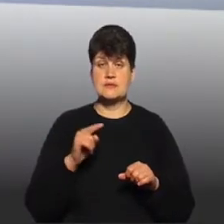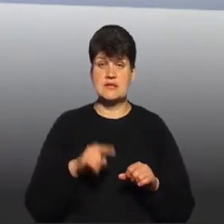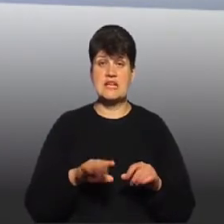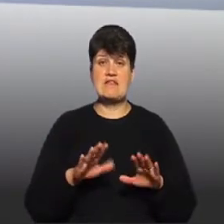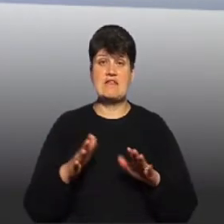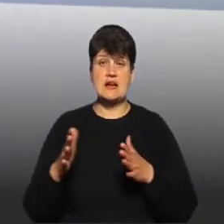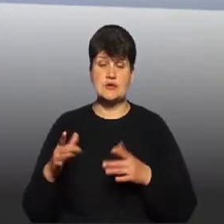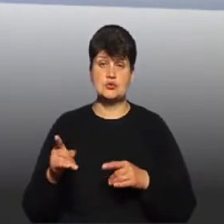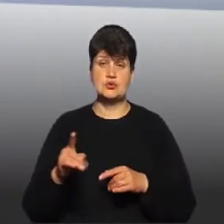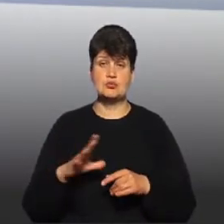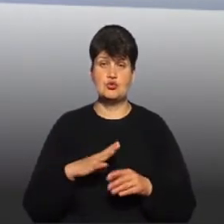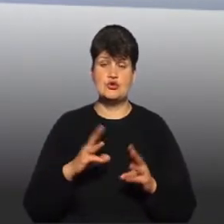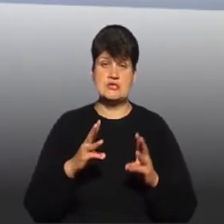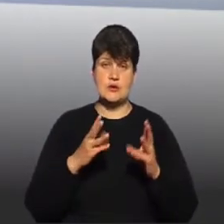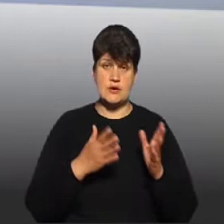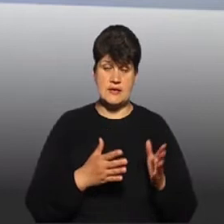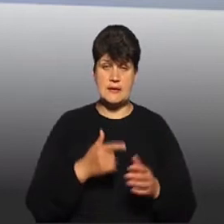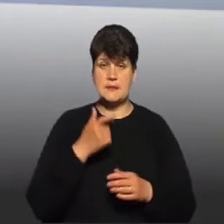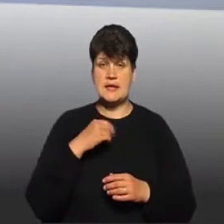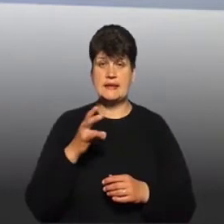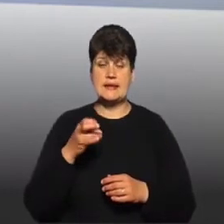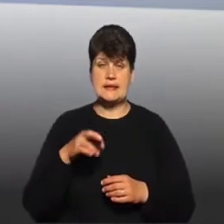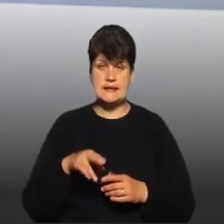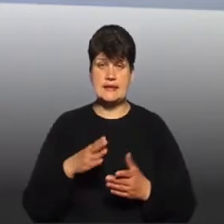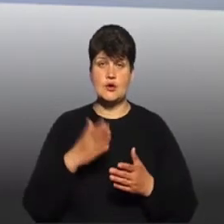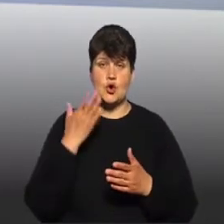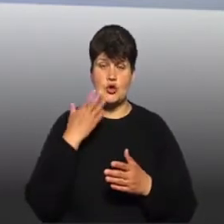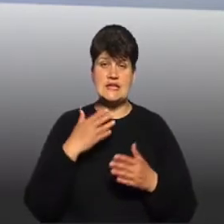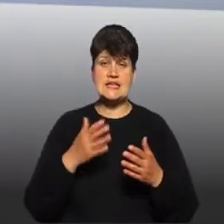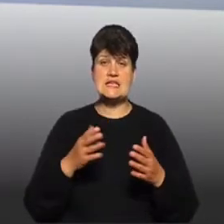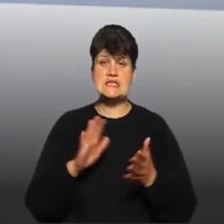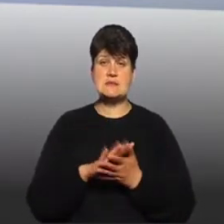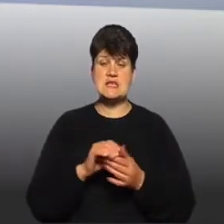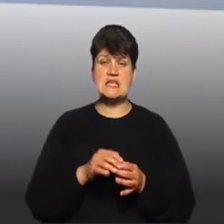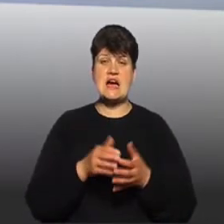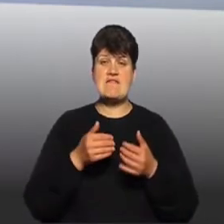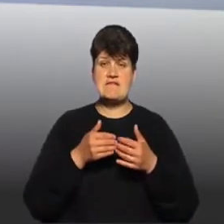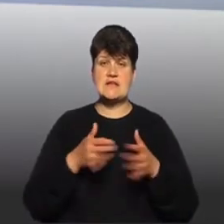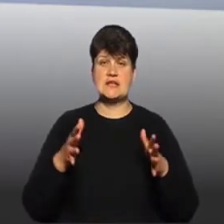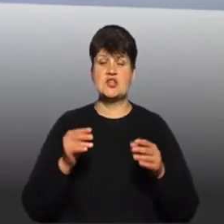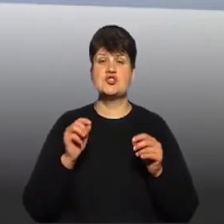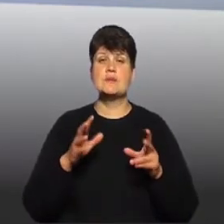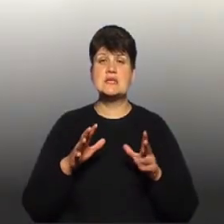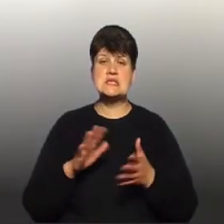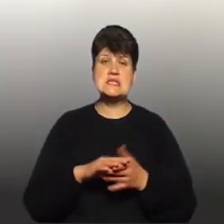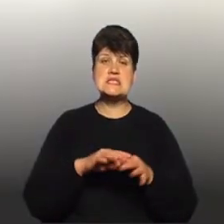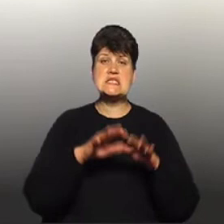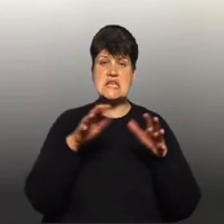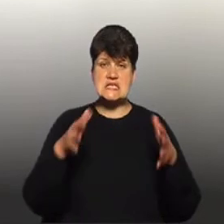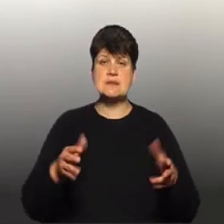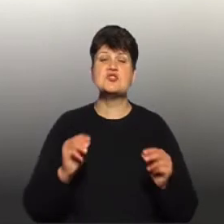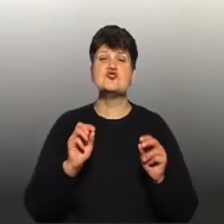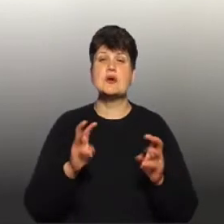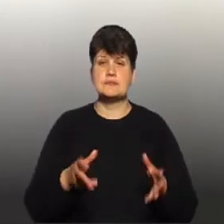відбулося загорання. Пані Надію, ви сказали, що от є коли сміття відкрите, так? І коли воно вже чимось засипане. Чим засипане? В нас